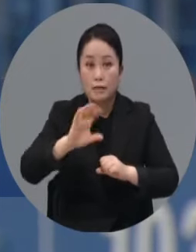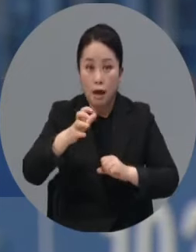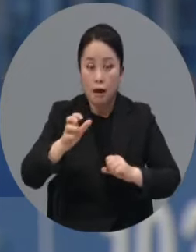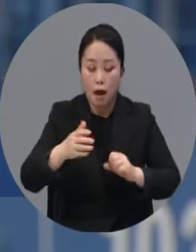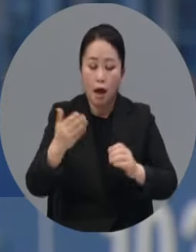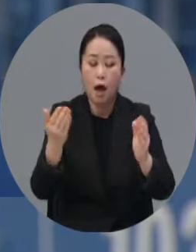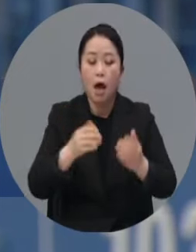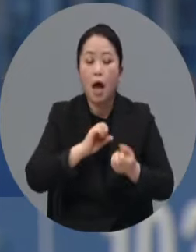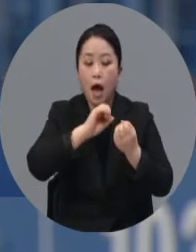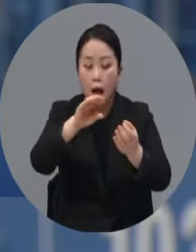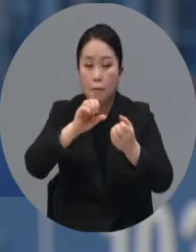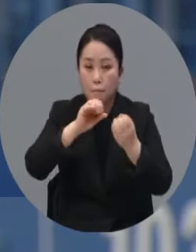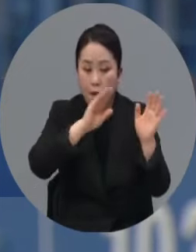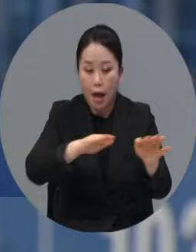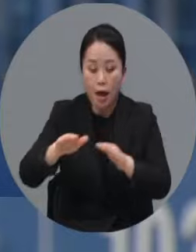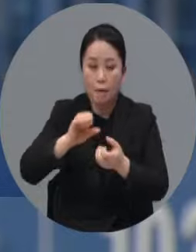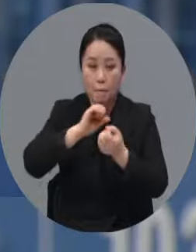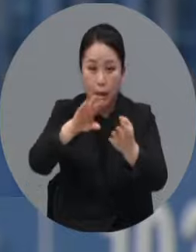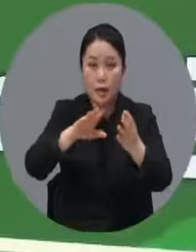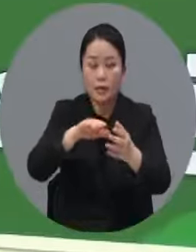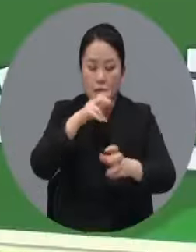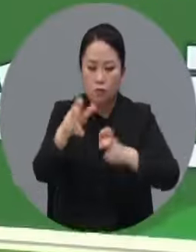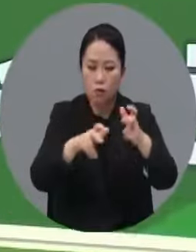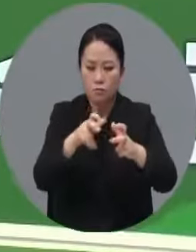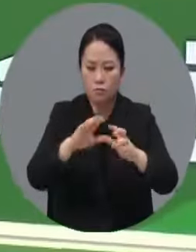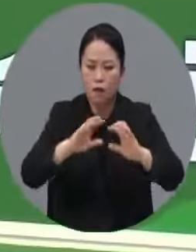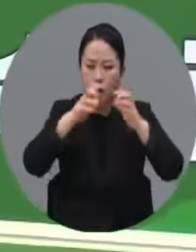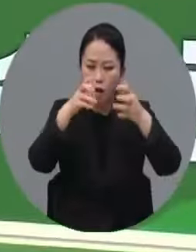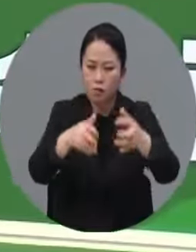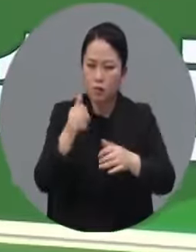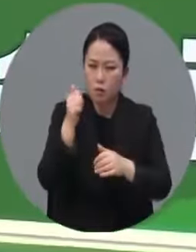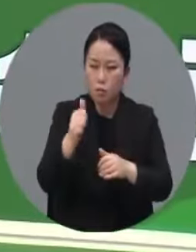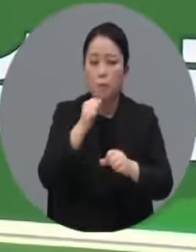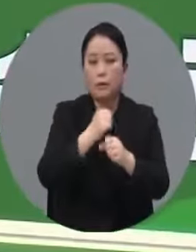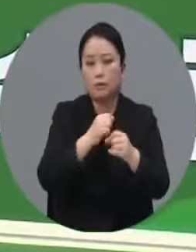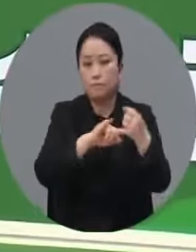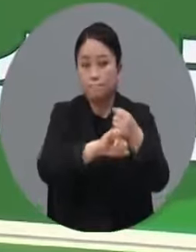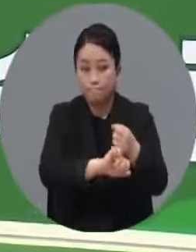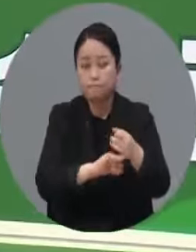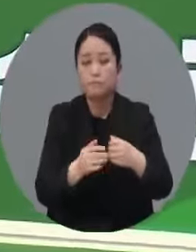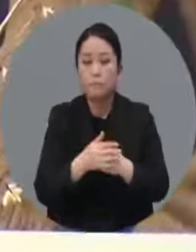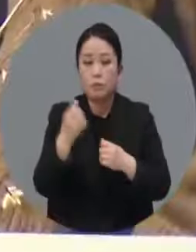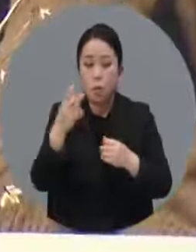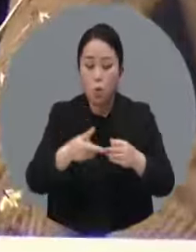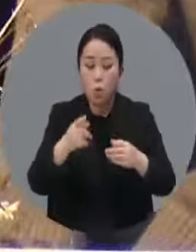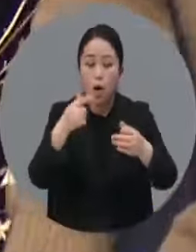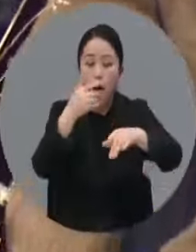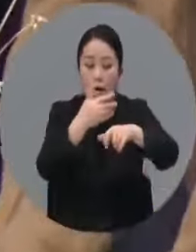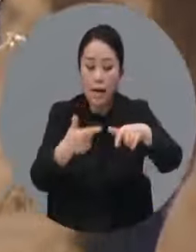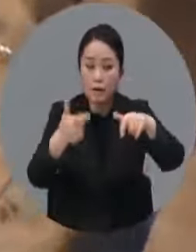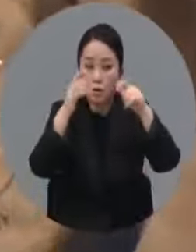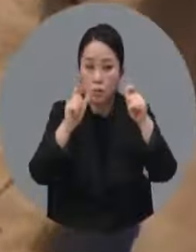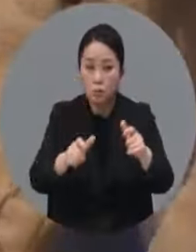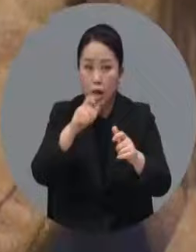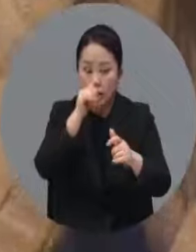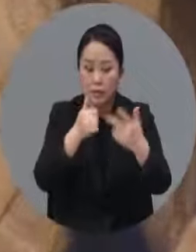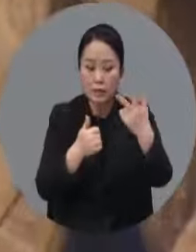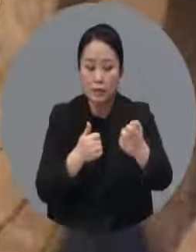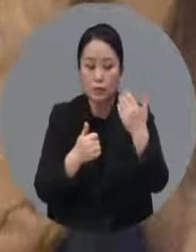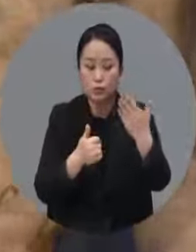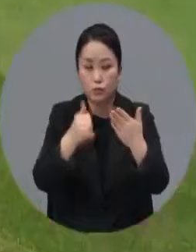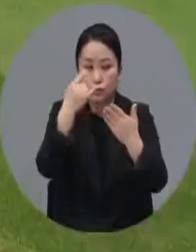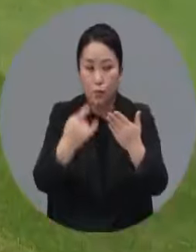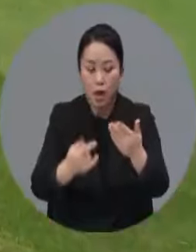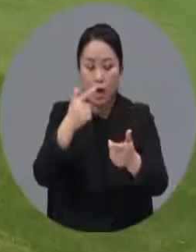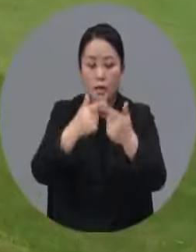인류로 만들어내겠습니다. 윤 대통령은 부산 강서구에서 열린 제79회 식목일 기념 행사도